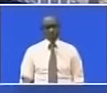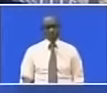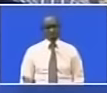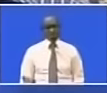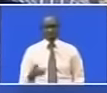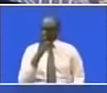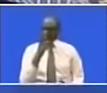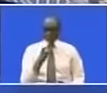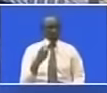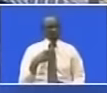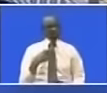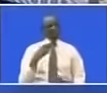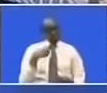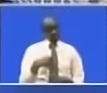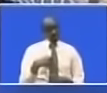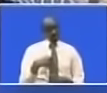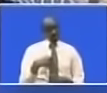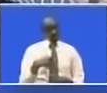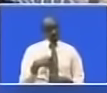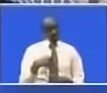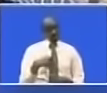Vikosi vya usalama viliopo na JKU